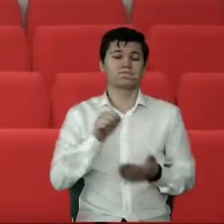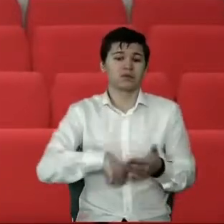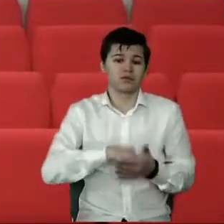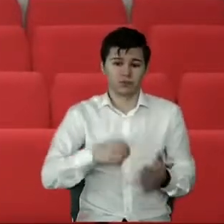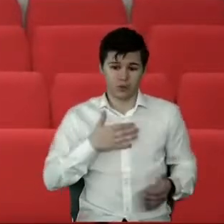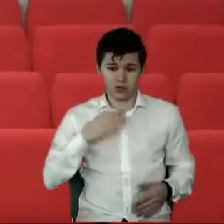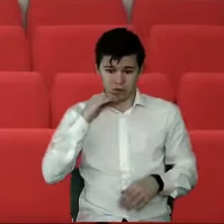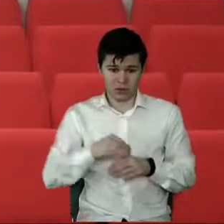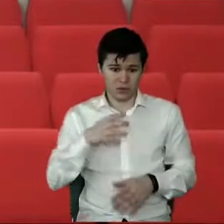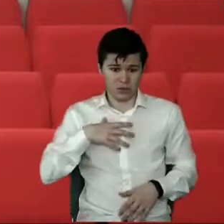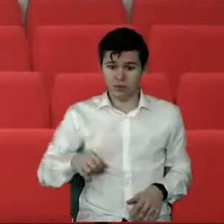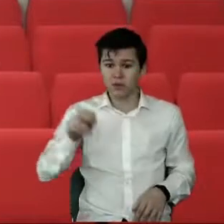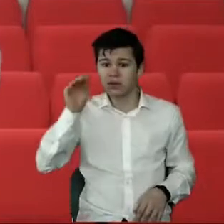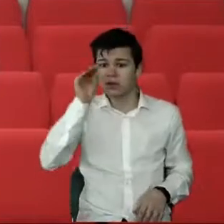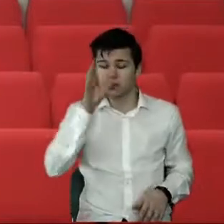Знаете,